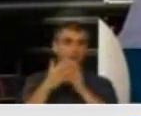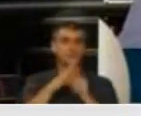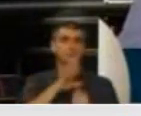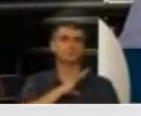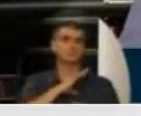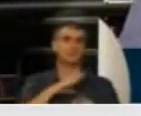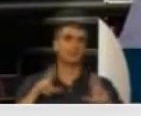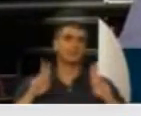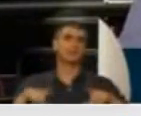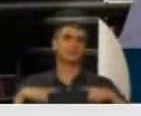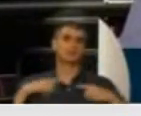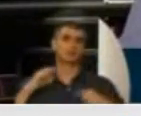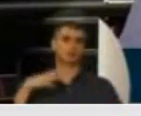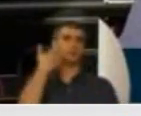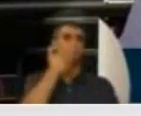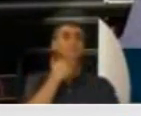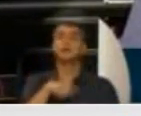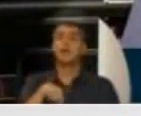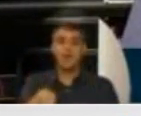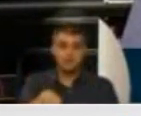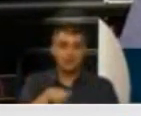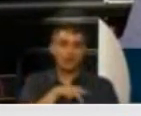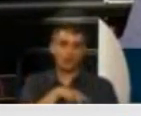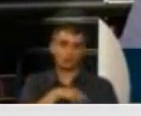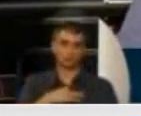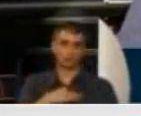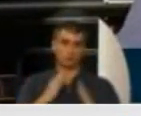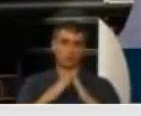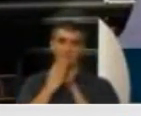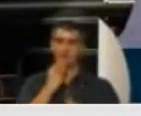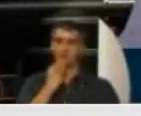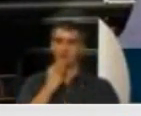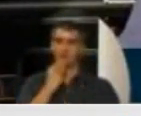המשך קיומה של מדינת ישראל. על האחריות הזאת עומד הבית היהודי. רגע, נתניהו מסכן את ביטחונה של מדינת ישראל.